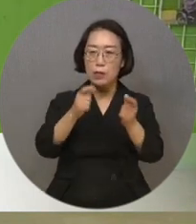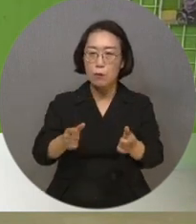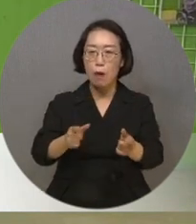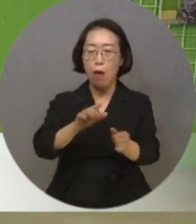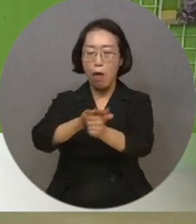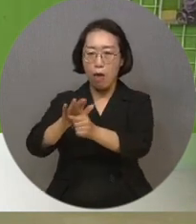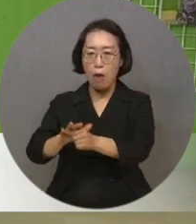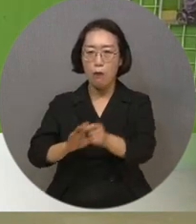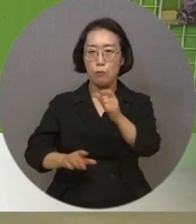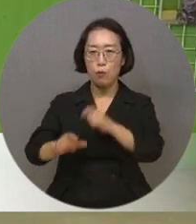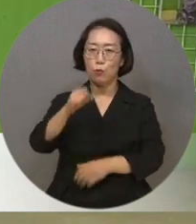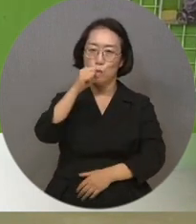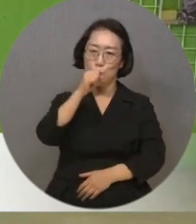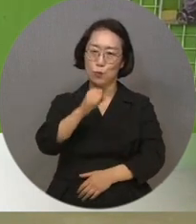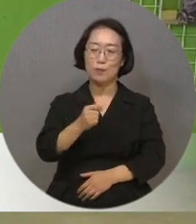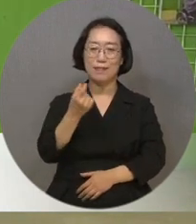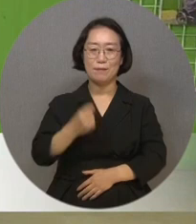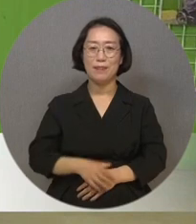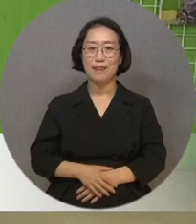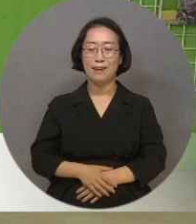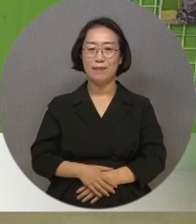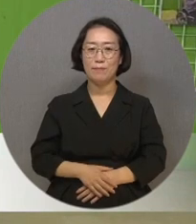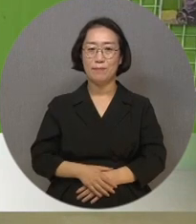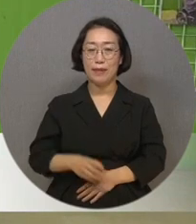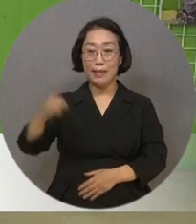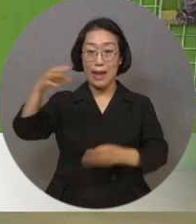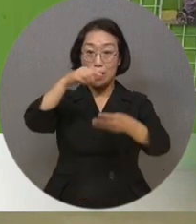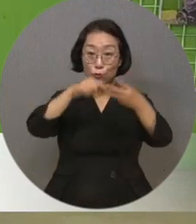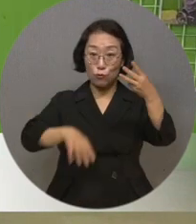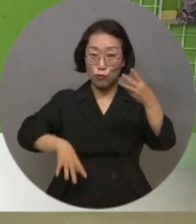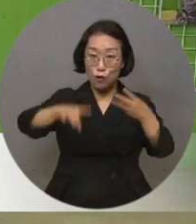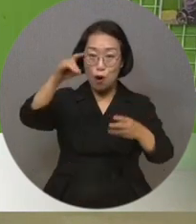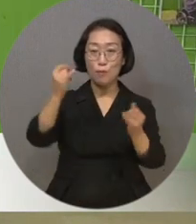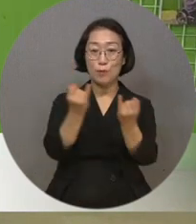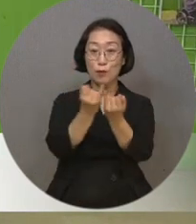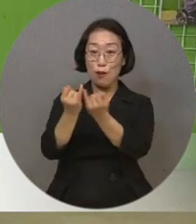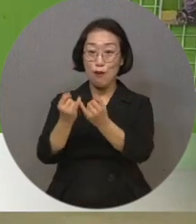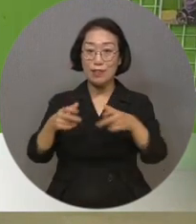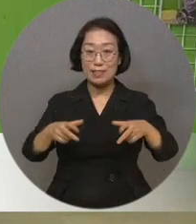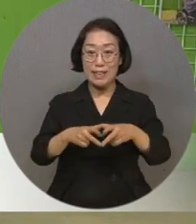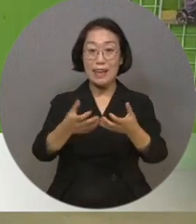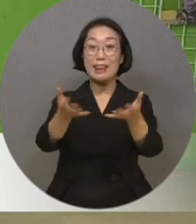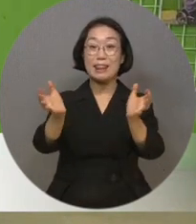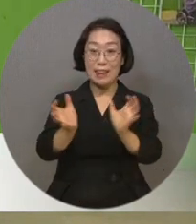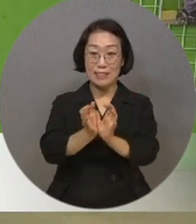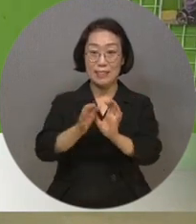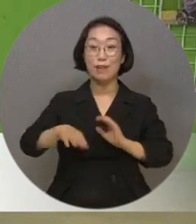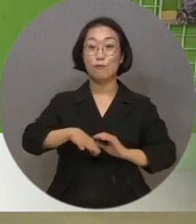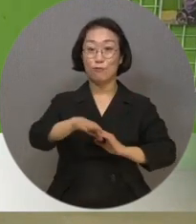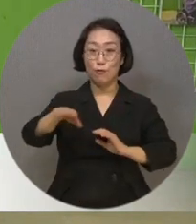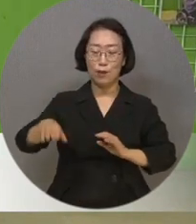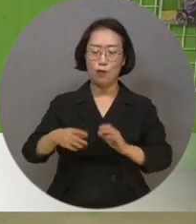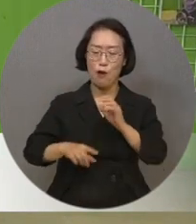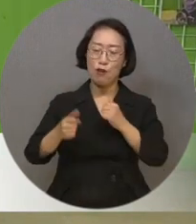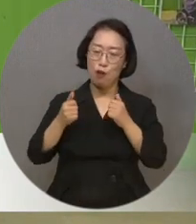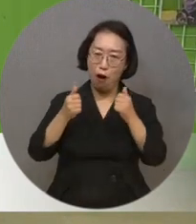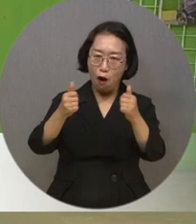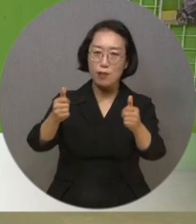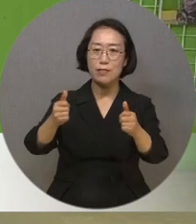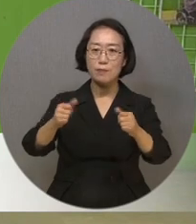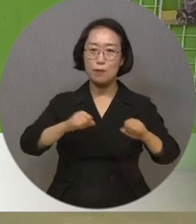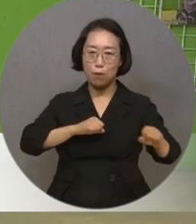좀 더 있었으면 좋겠습니다. 양주시 최초의 여성장애인 단체로서 더 열심히